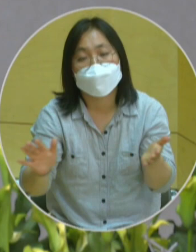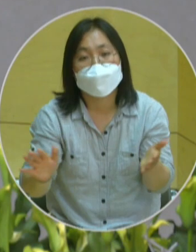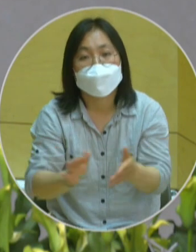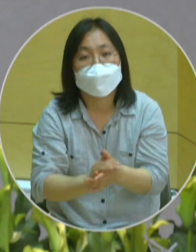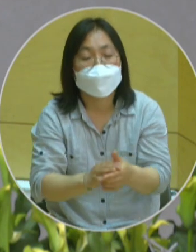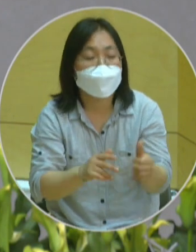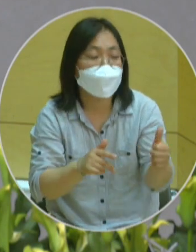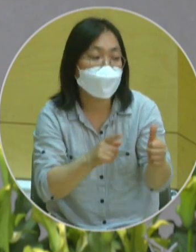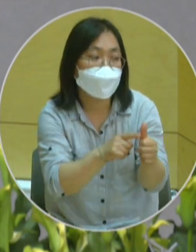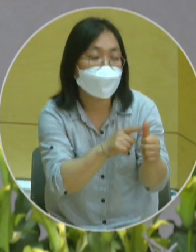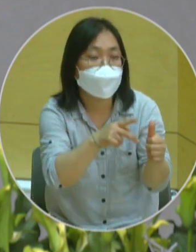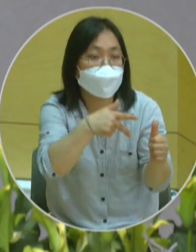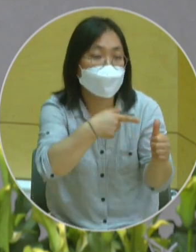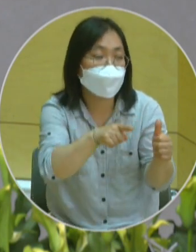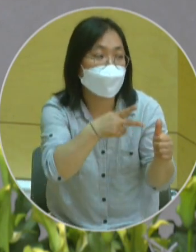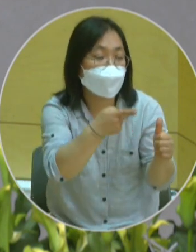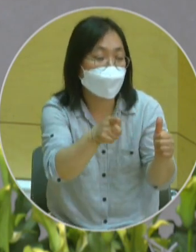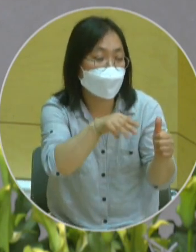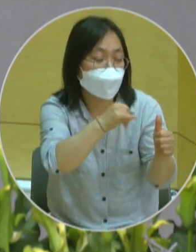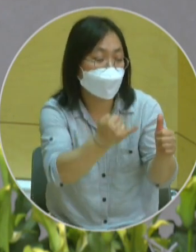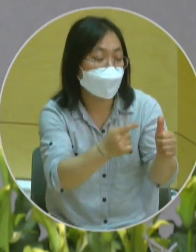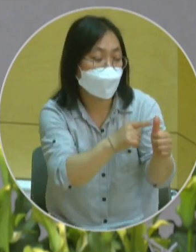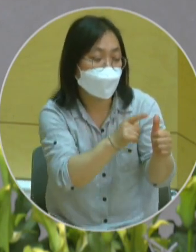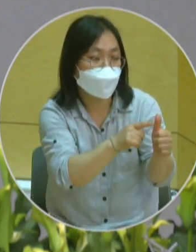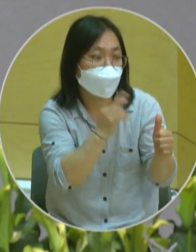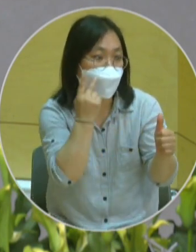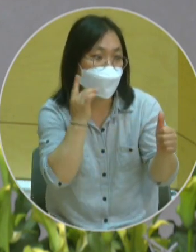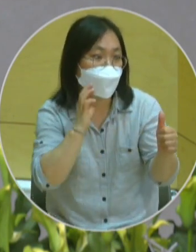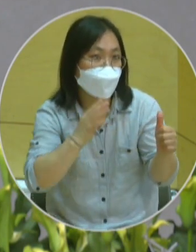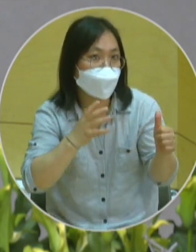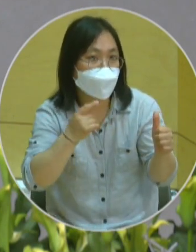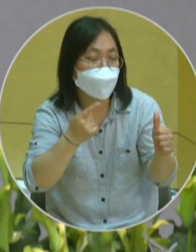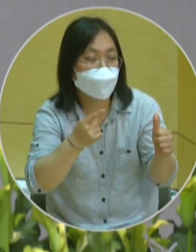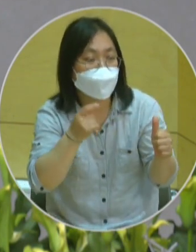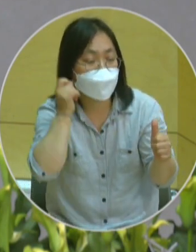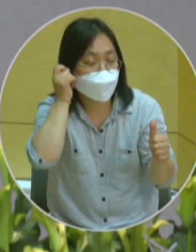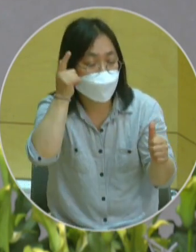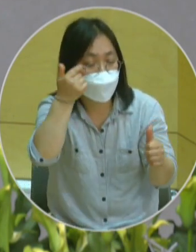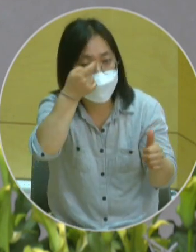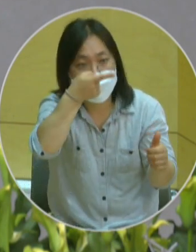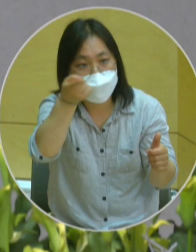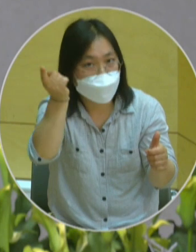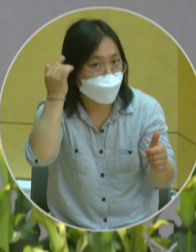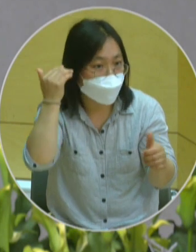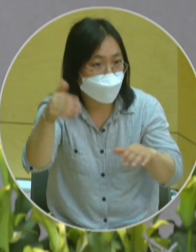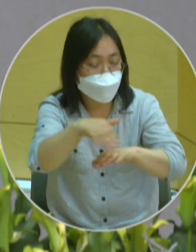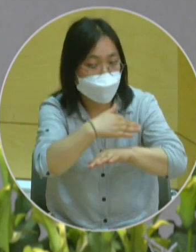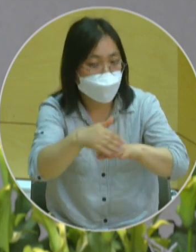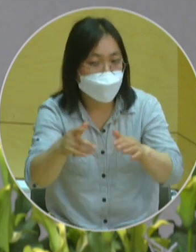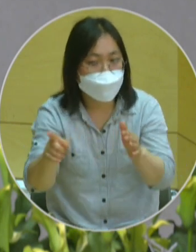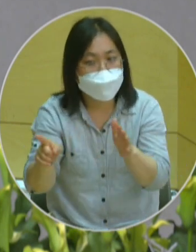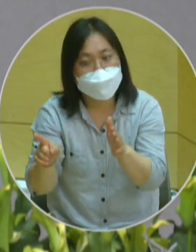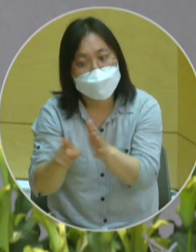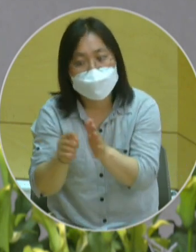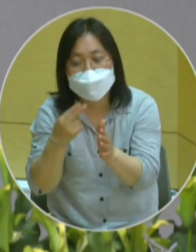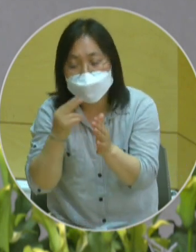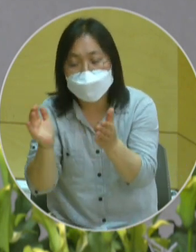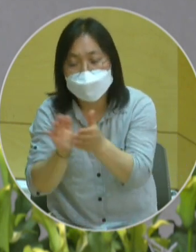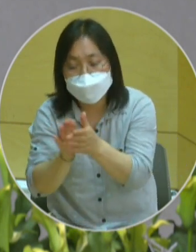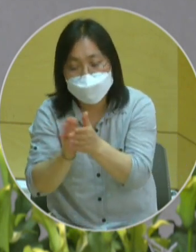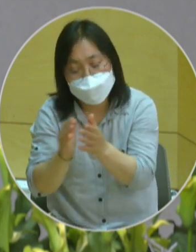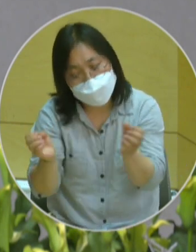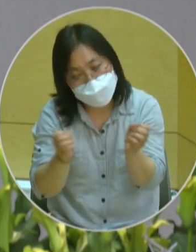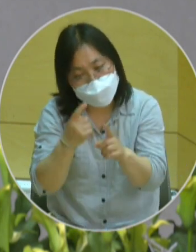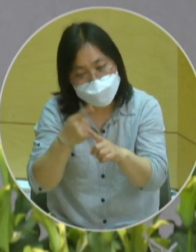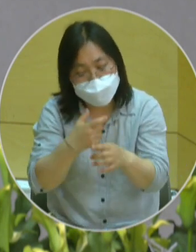이 저더슨은 미국 명문대학인 브라운대학을 다녔습니다. 학교 다닐 때는 무신론자 친구와 만나서